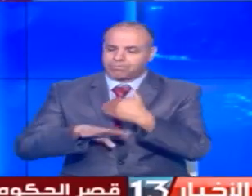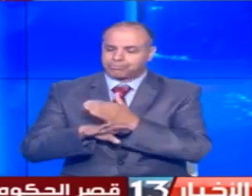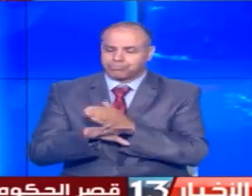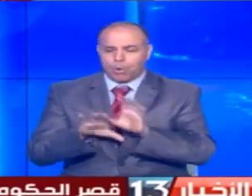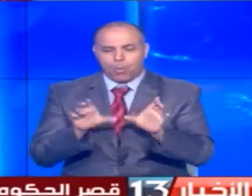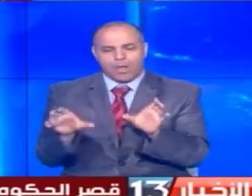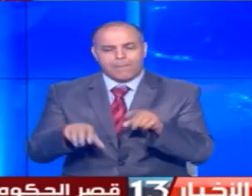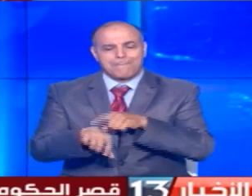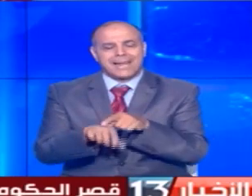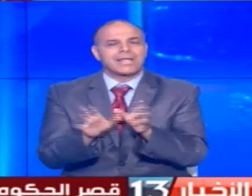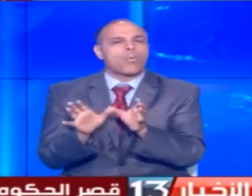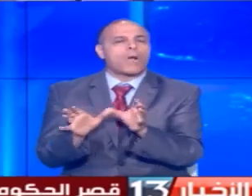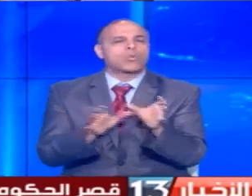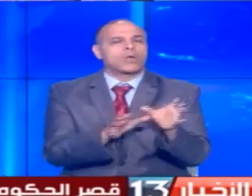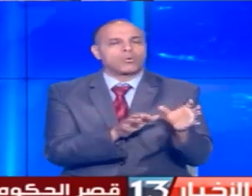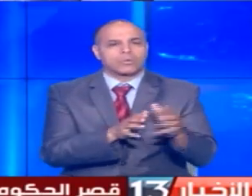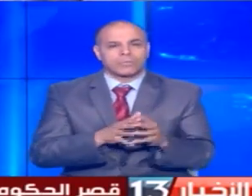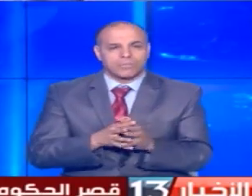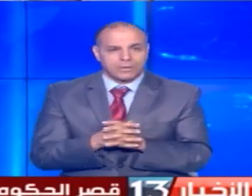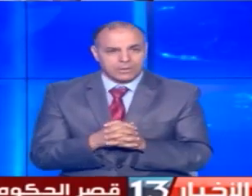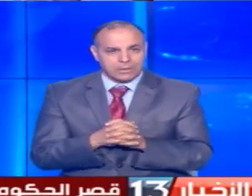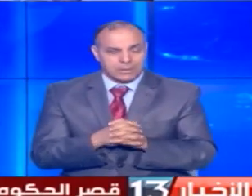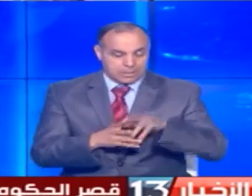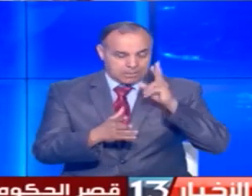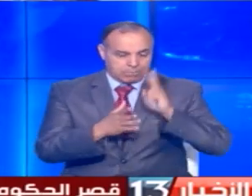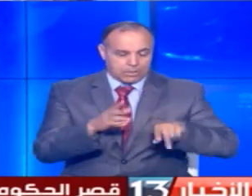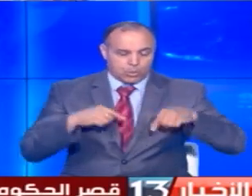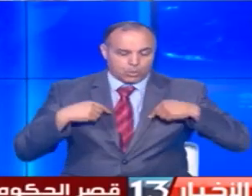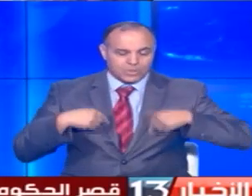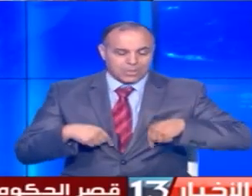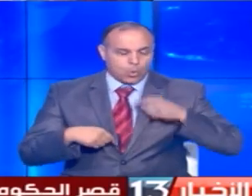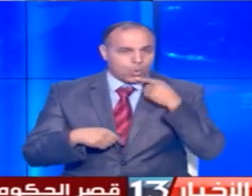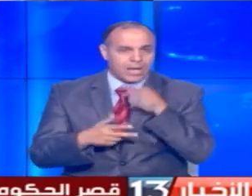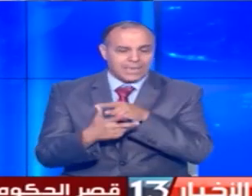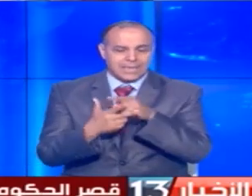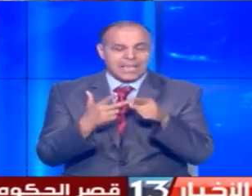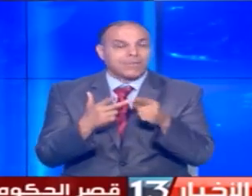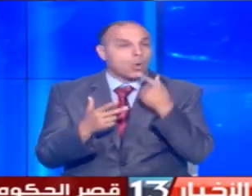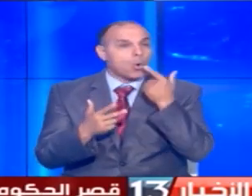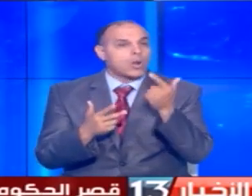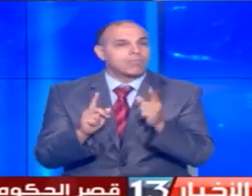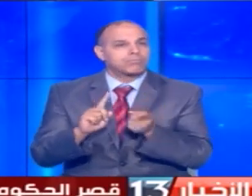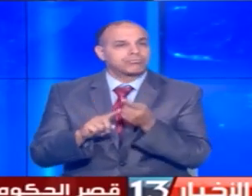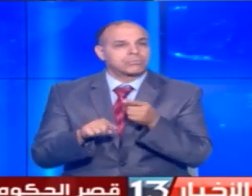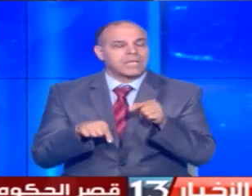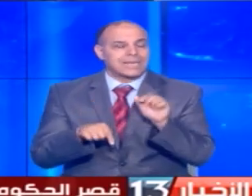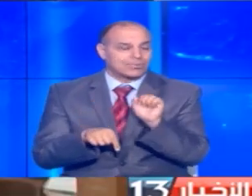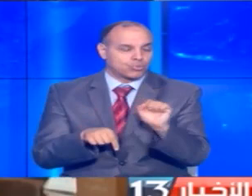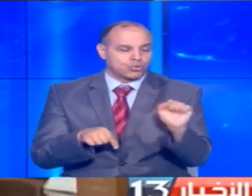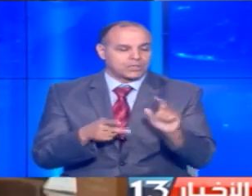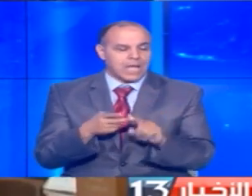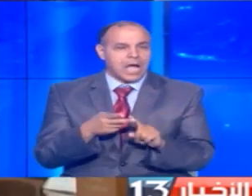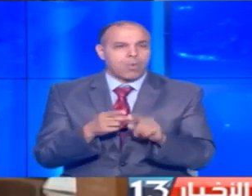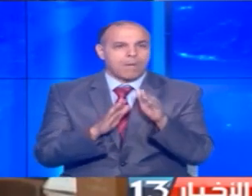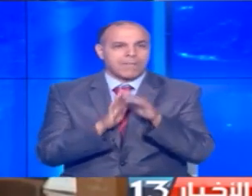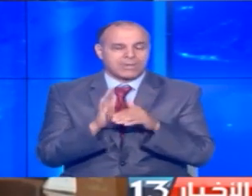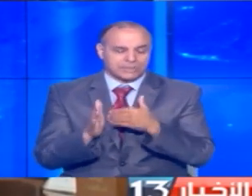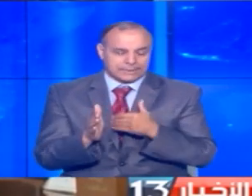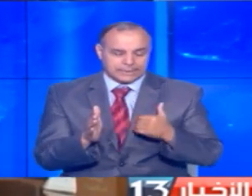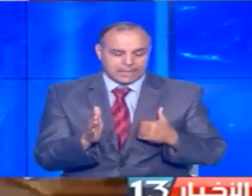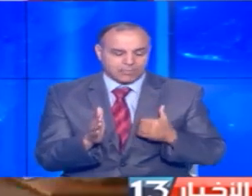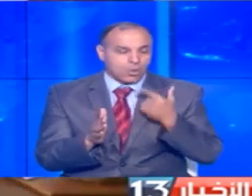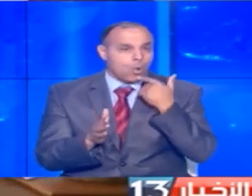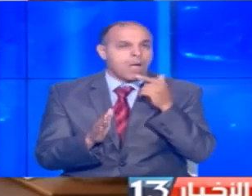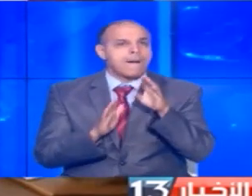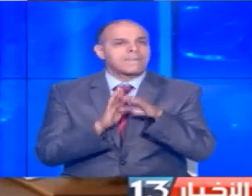من ولاية سيدي بوزيد. وصدق مجلس الوزراء على 3 بيانات تهم الوضع الاجتماعي والخارطة الصحية